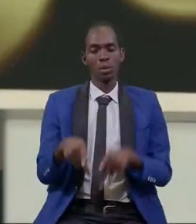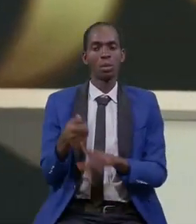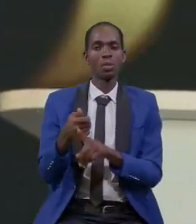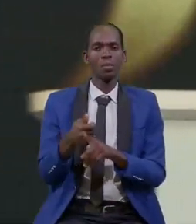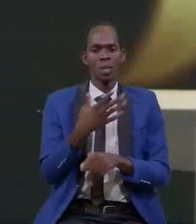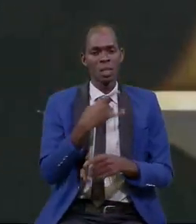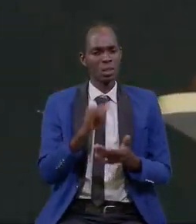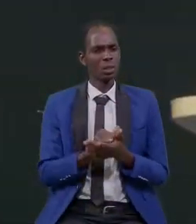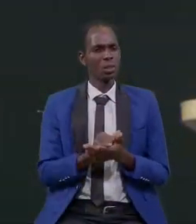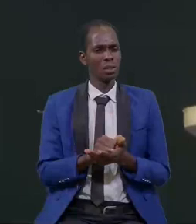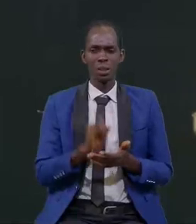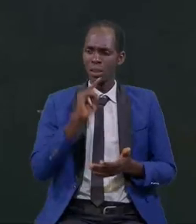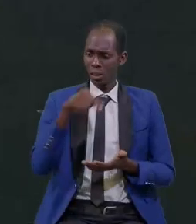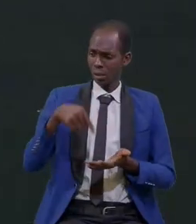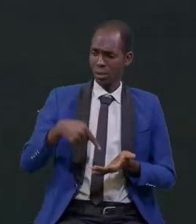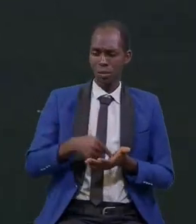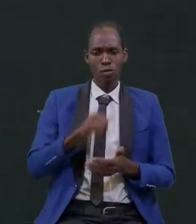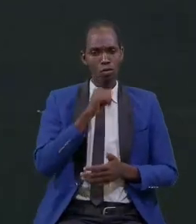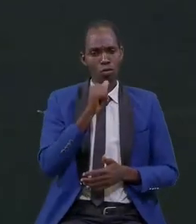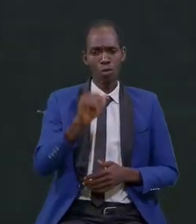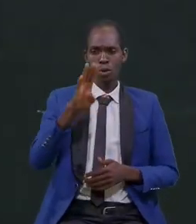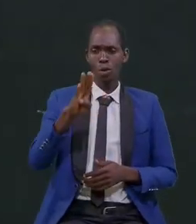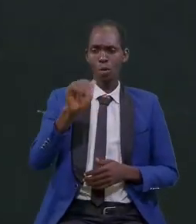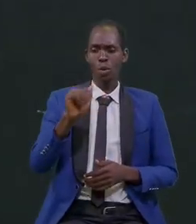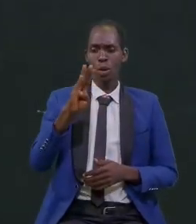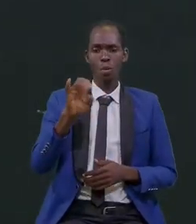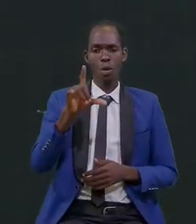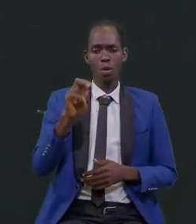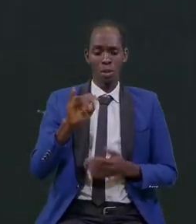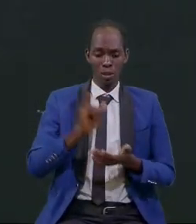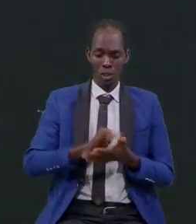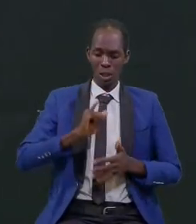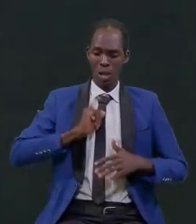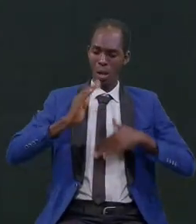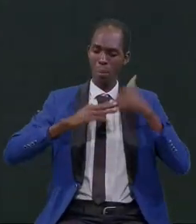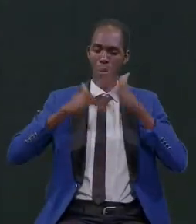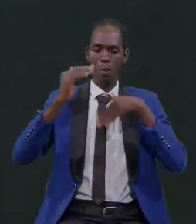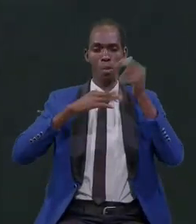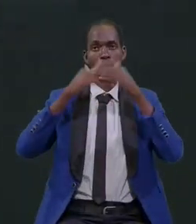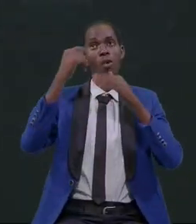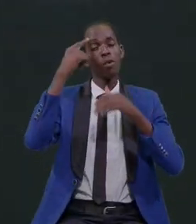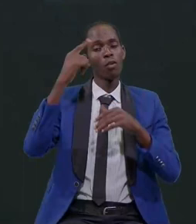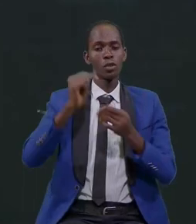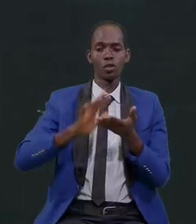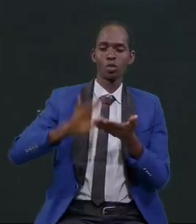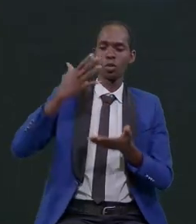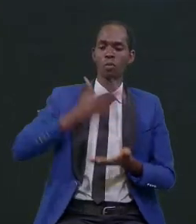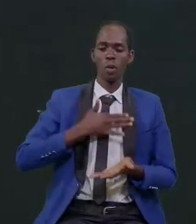N'est-ce pas la Babylone que j'ai construit pour ma gloire?